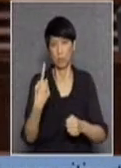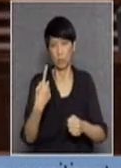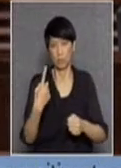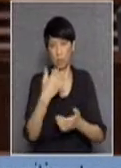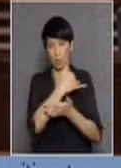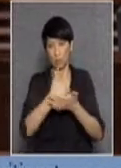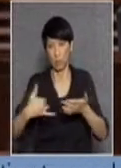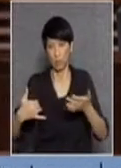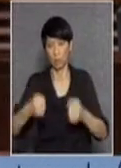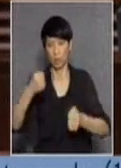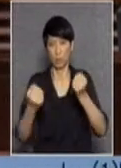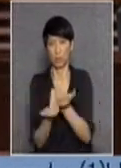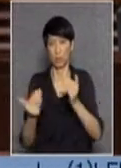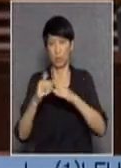车。